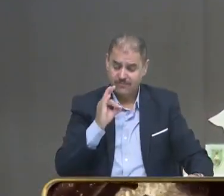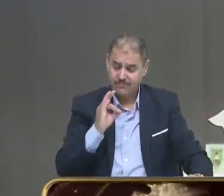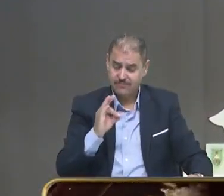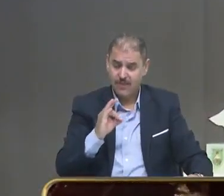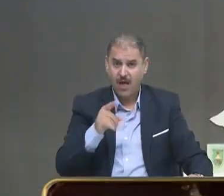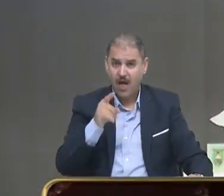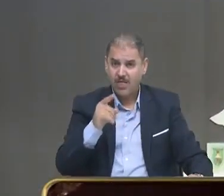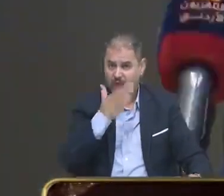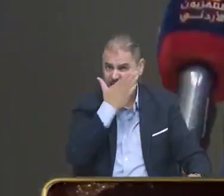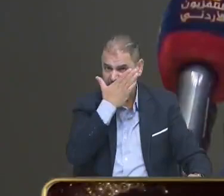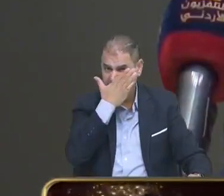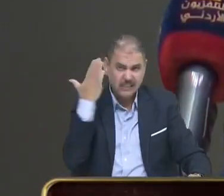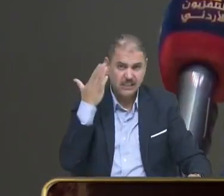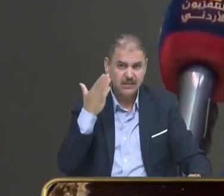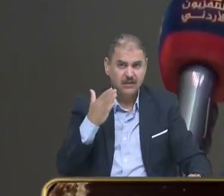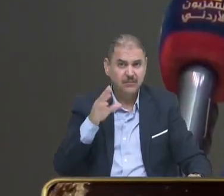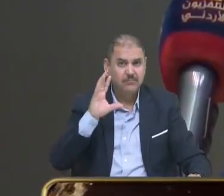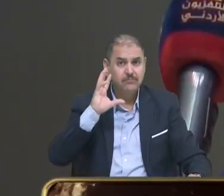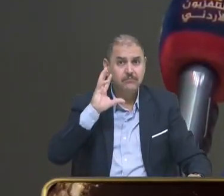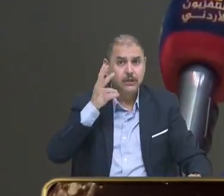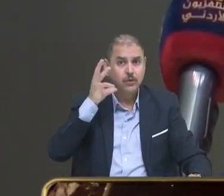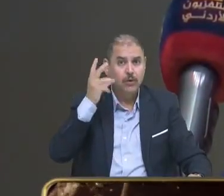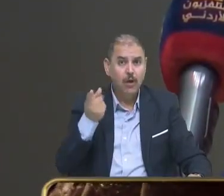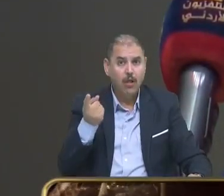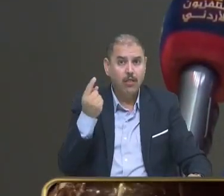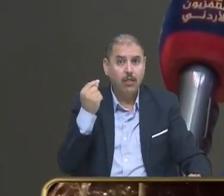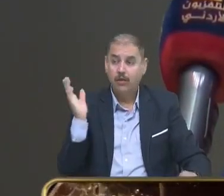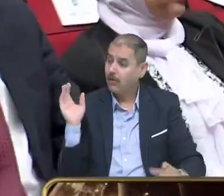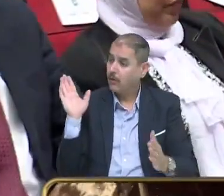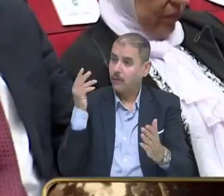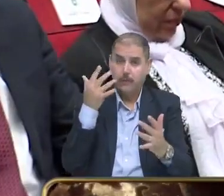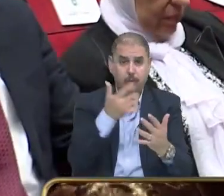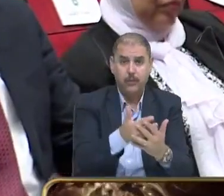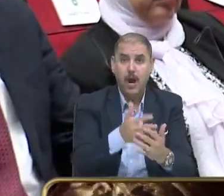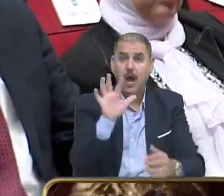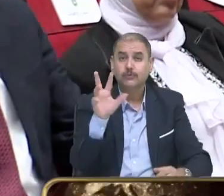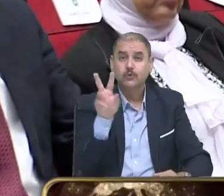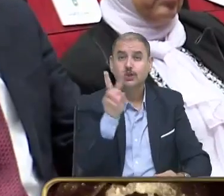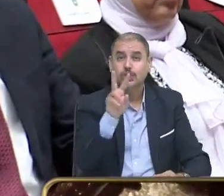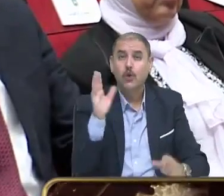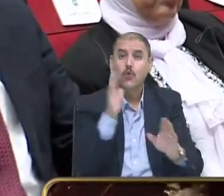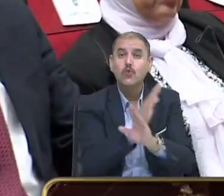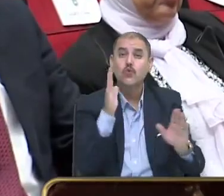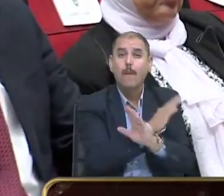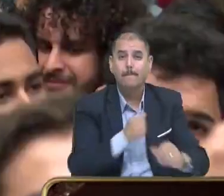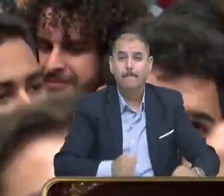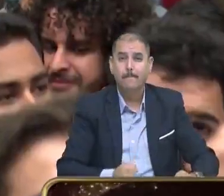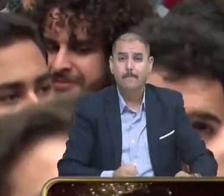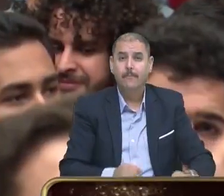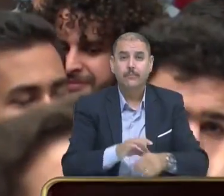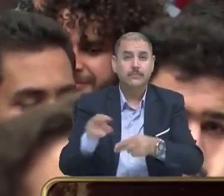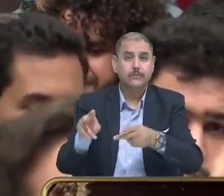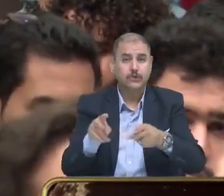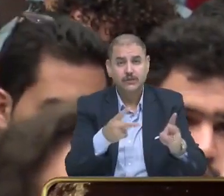الوحشية التي تشنها قوات الاحتلال منذ 25 يوما مستهدفة المدنيين والأبرياء